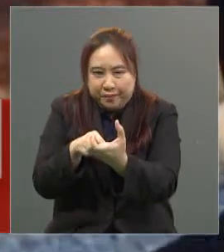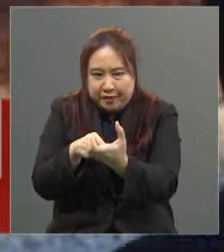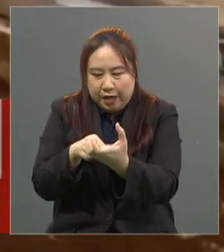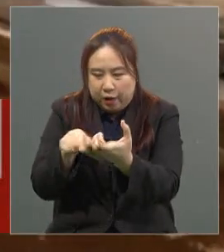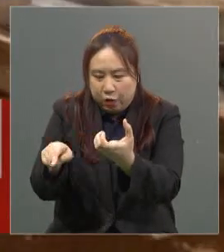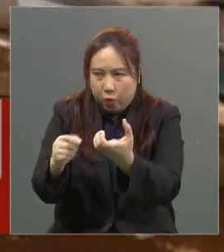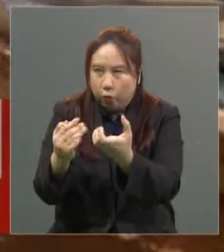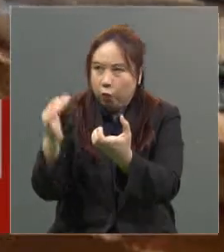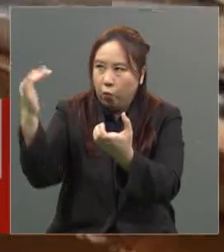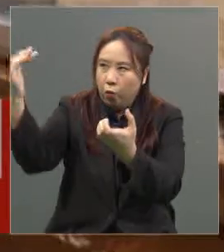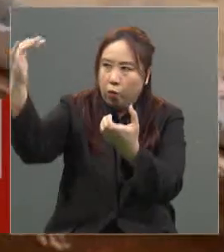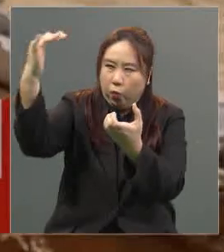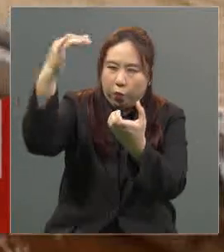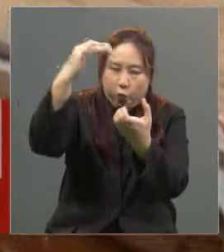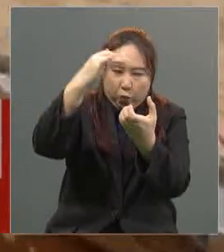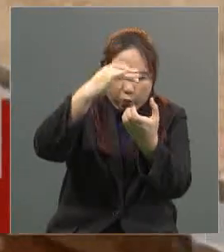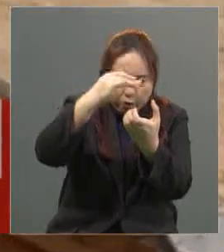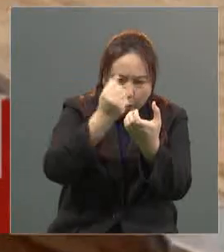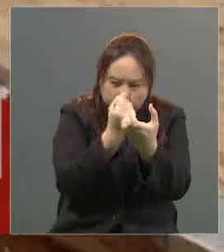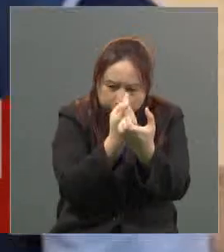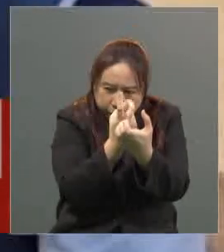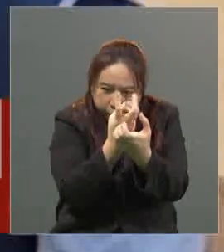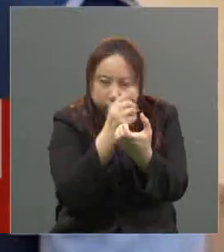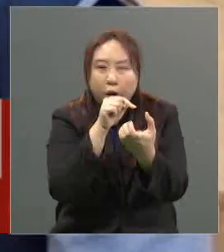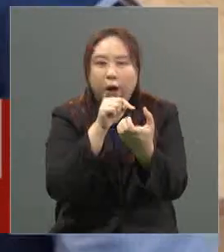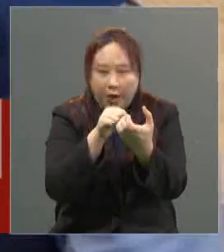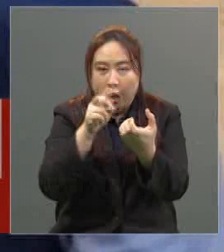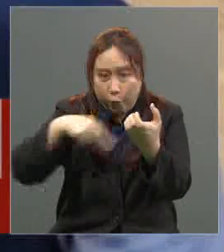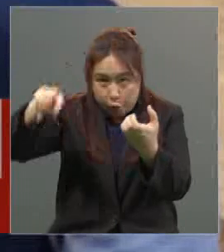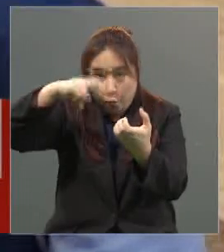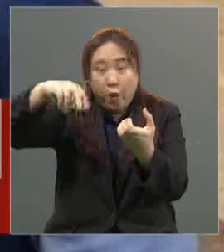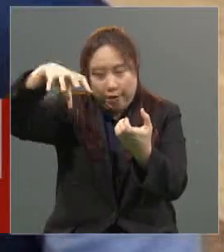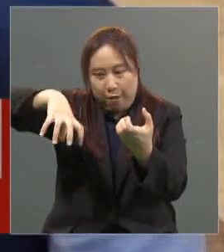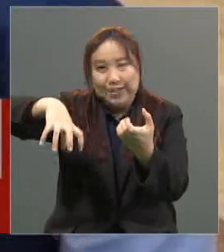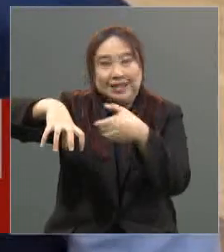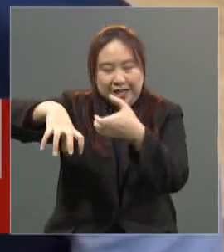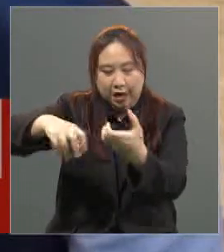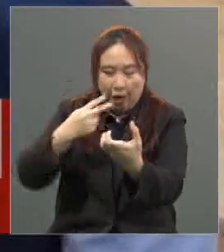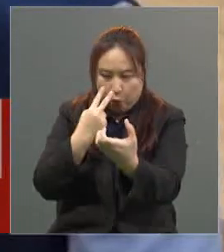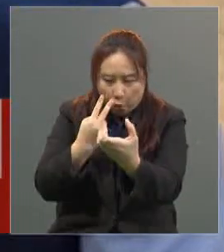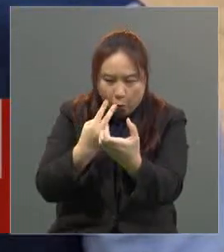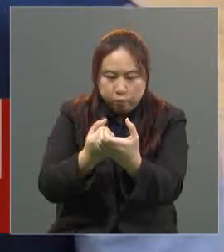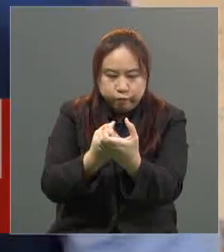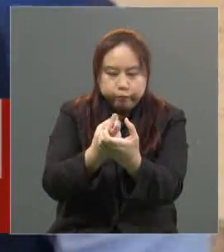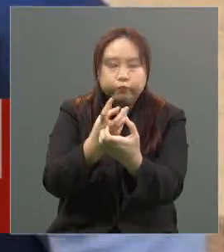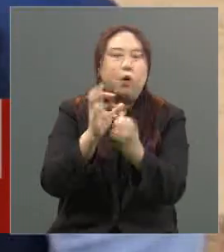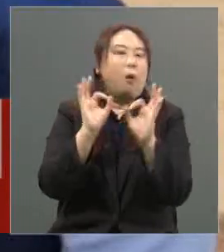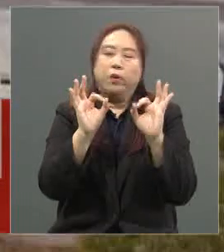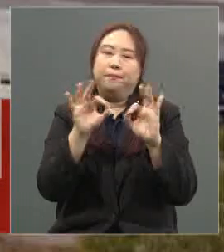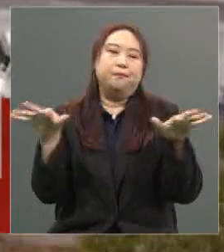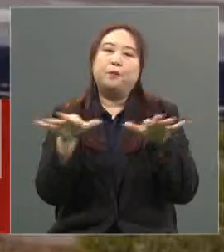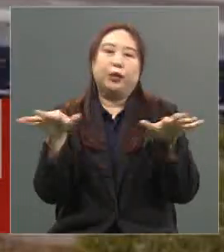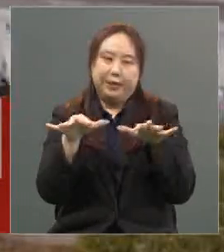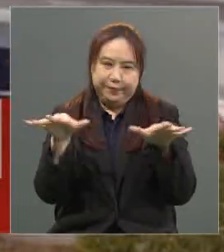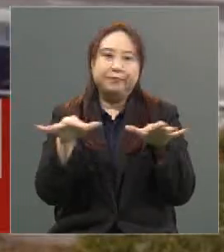ระเหยสารเคมีมาตรวจวัดตั้งแต่ตรงรอบๆจุดเกิดเหตุก็คือรอบๆโกดังอันเนี้ยปรากฏว่าอยู่ในเกณฑ์ปกติคือ